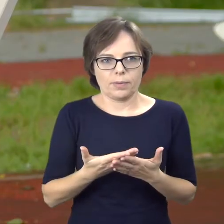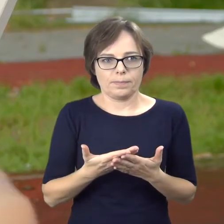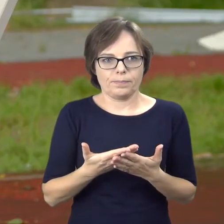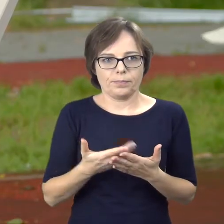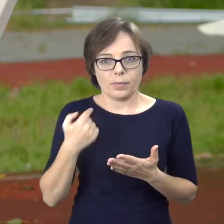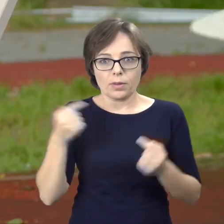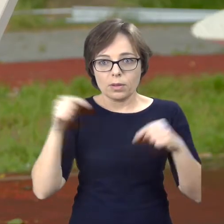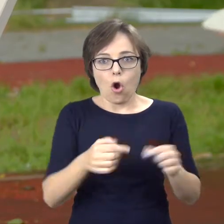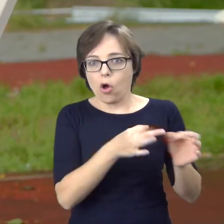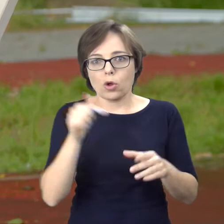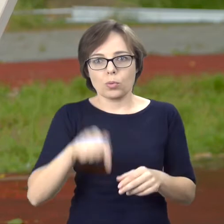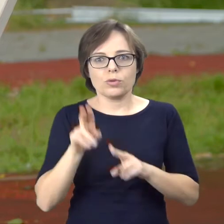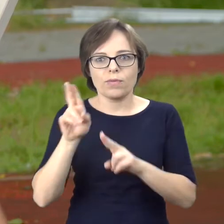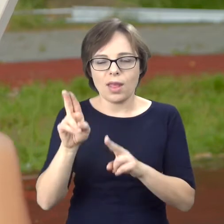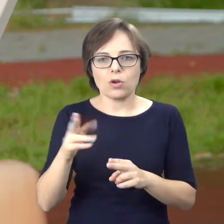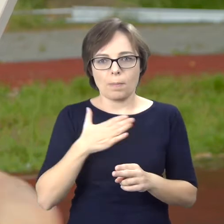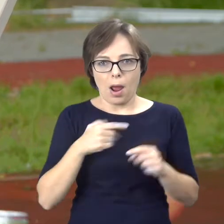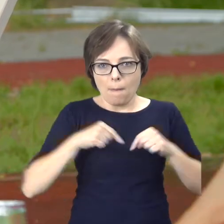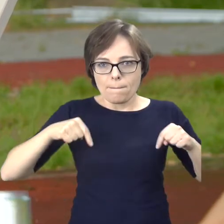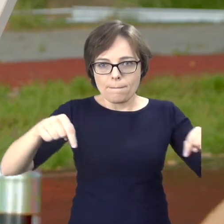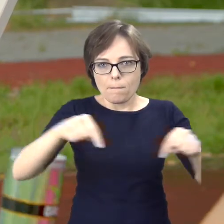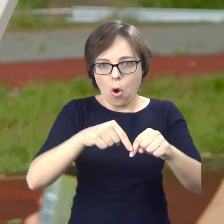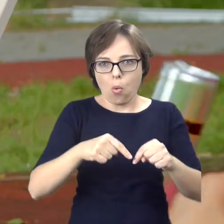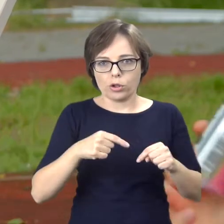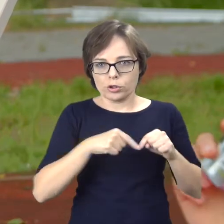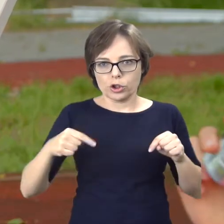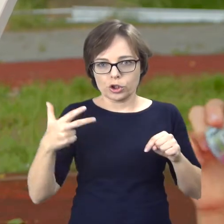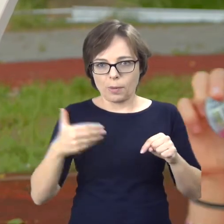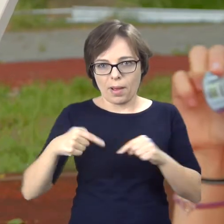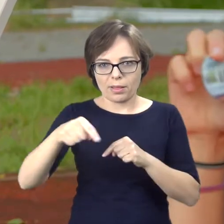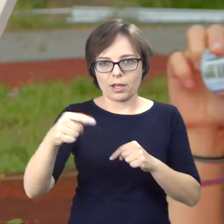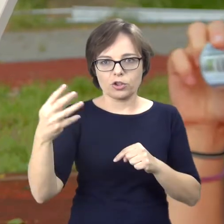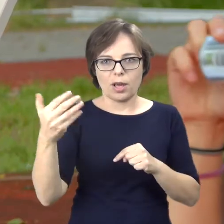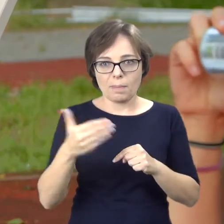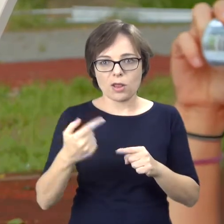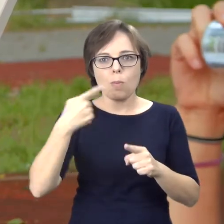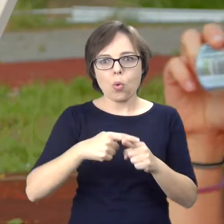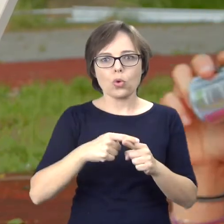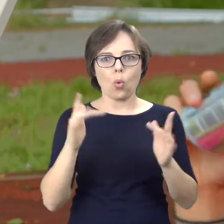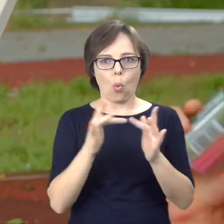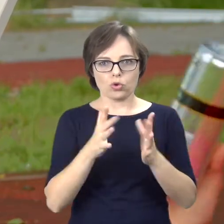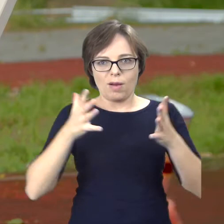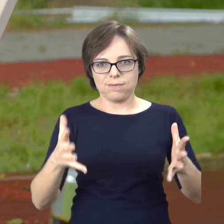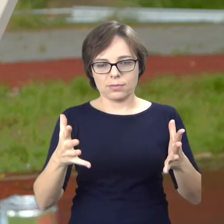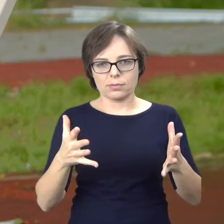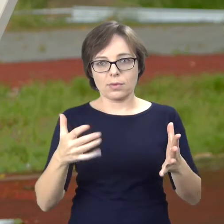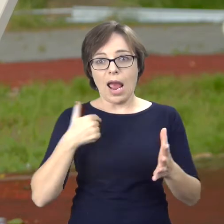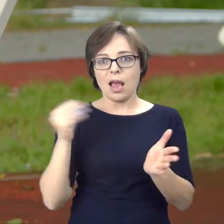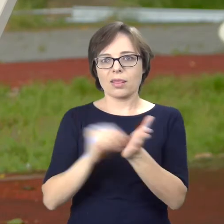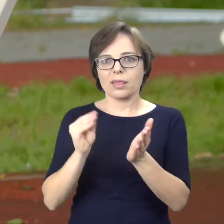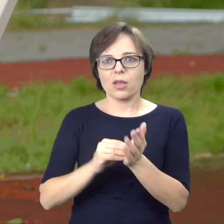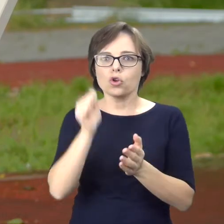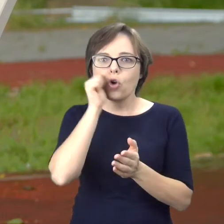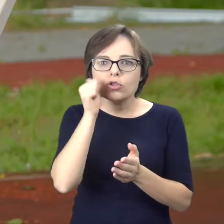praktycznie pojawiłem się i musiałem wynająć i miałem pokój 3x4 i duże łóżko. I co tu robisz, wiesz, ktoś, kto biegał cyklicznie co tydzień w innym